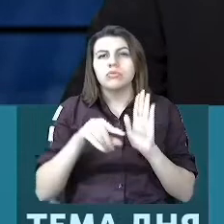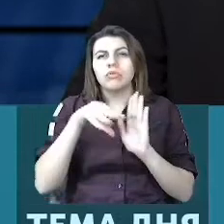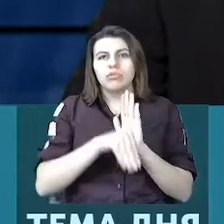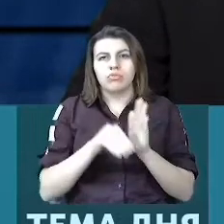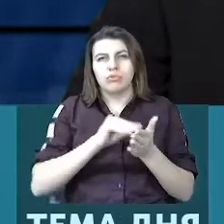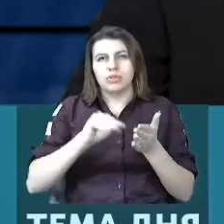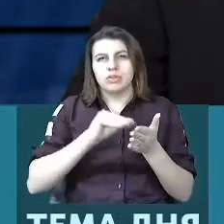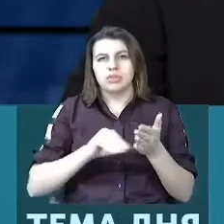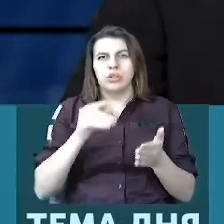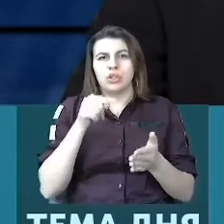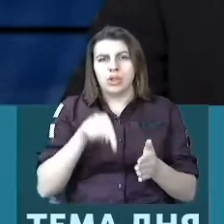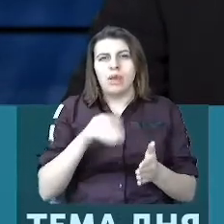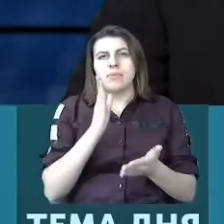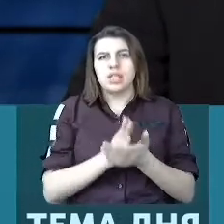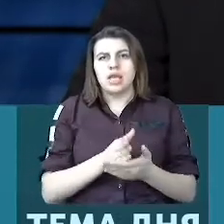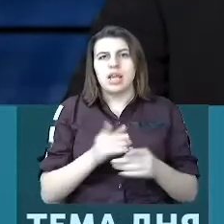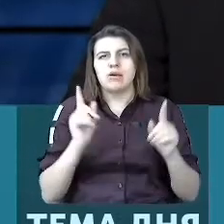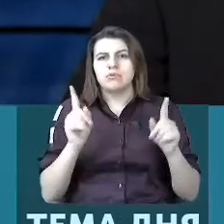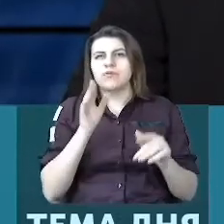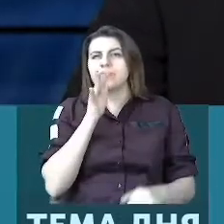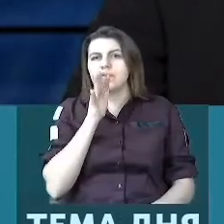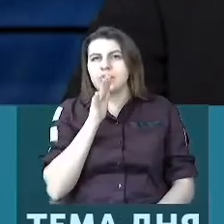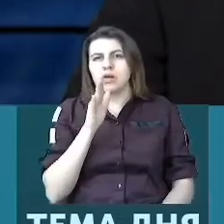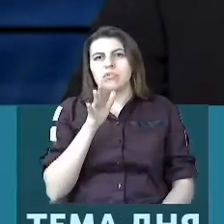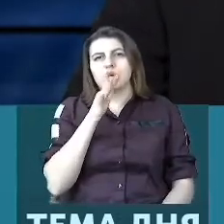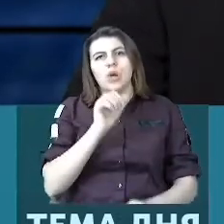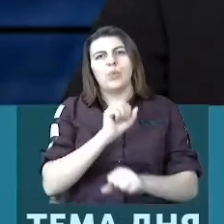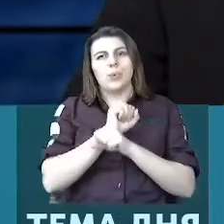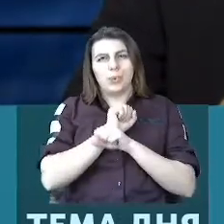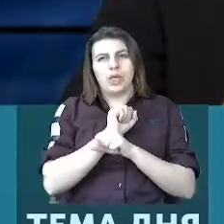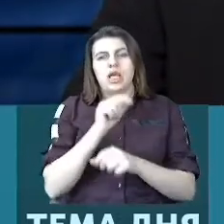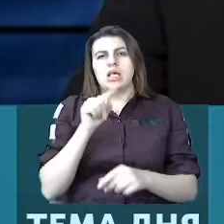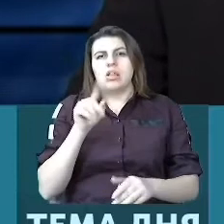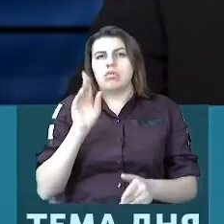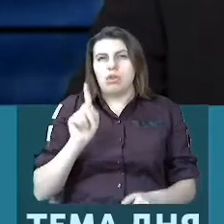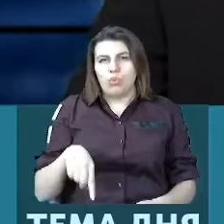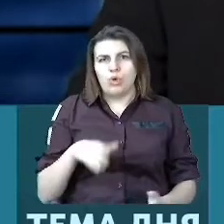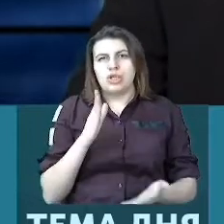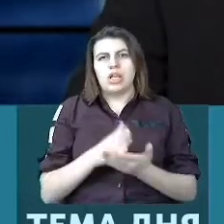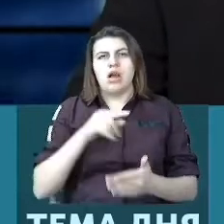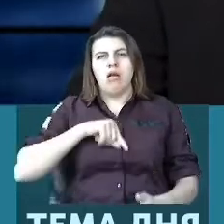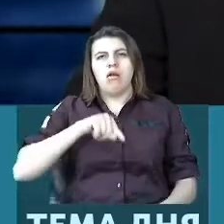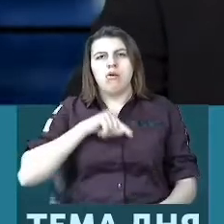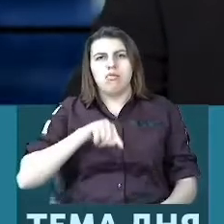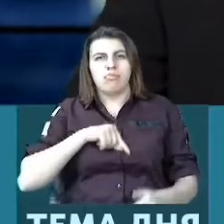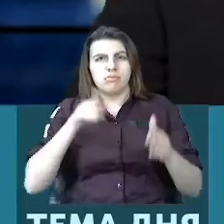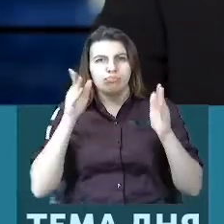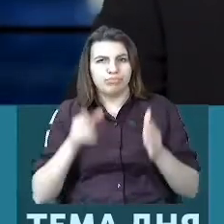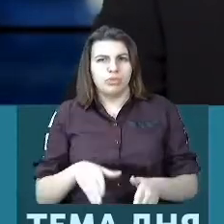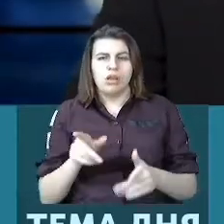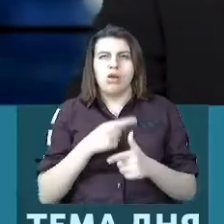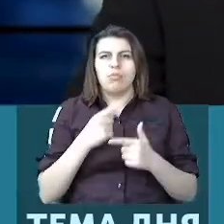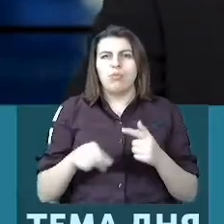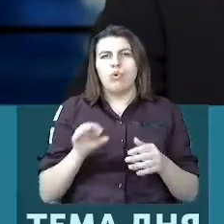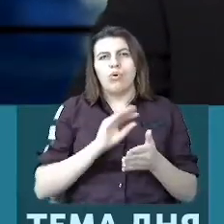є і тривалість робочого часу і часу відпочинку. Тут є також характеристика або опис виконуваної роботи.